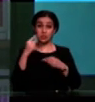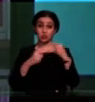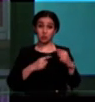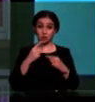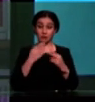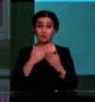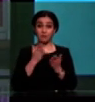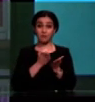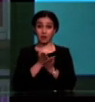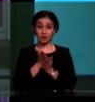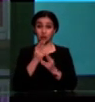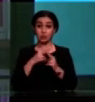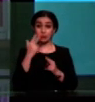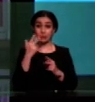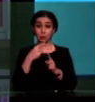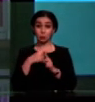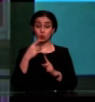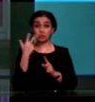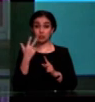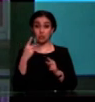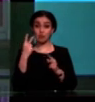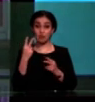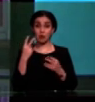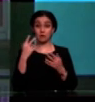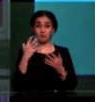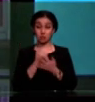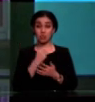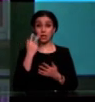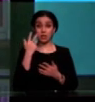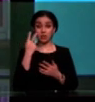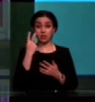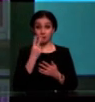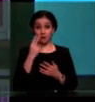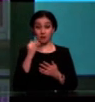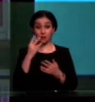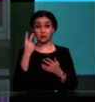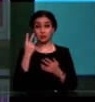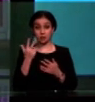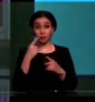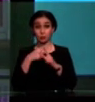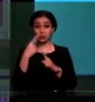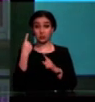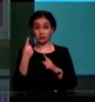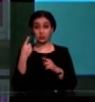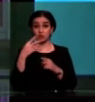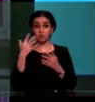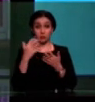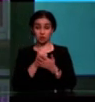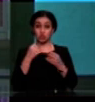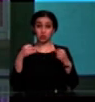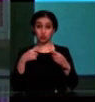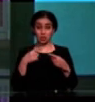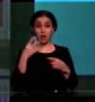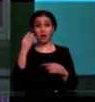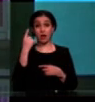варианты. Первый вариант. 3 плюс 3 – это 2 выигрыша. Второй вариант. 3 плюс 1 – выигрыш и ничья. Третий